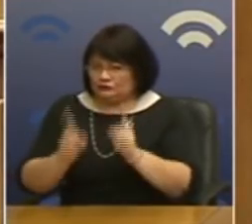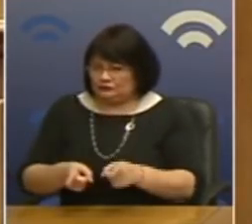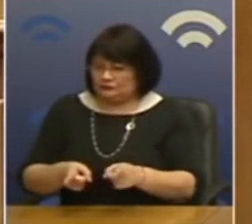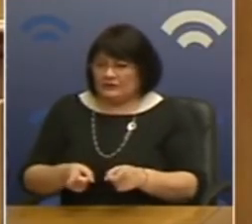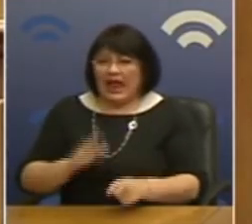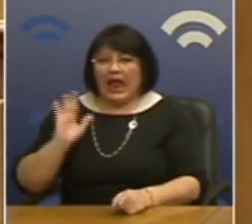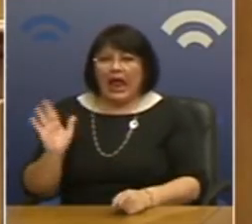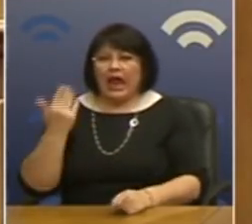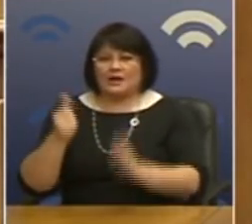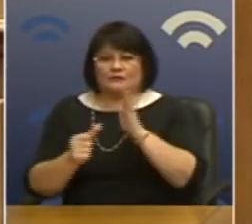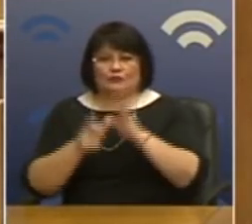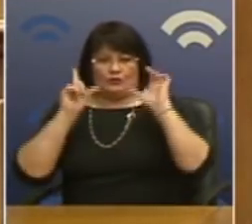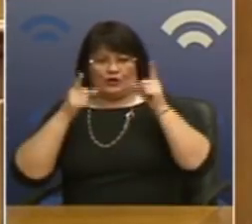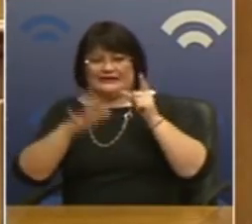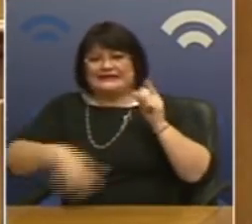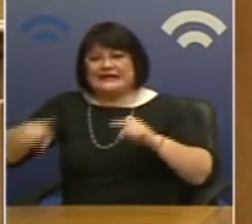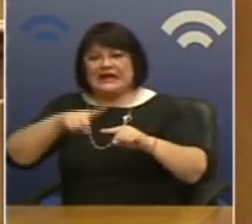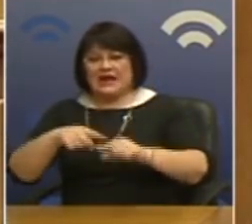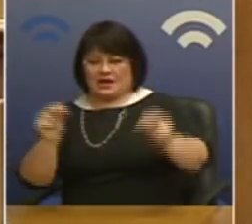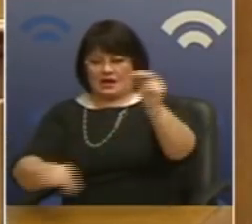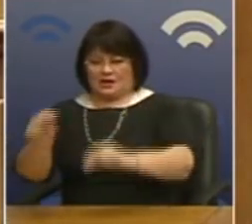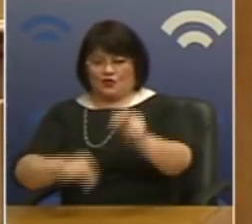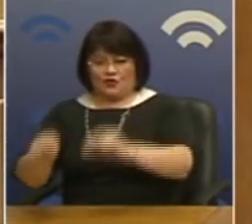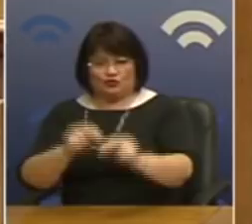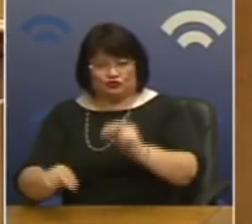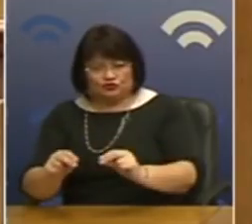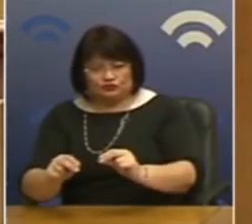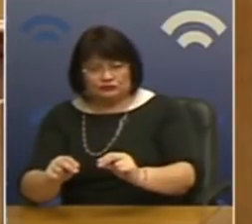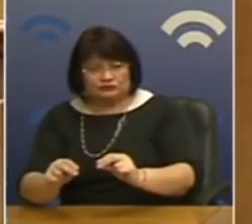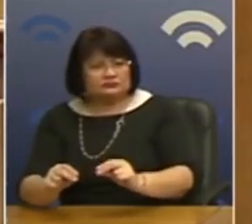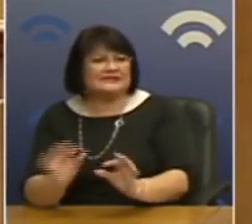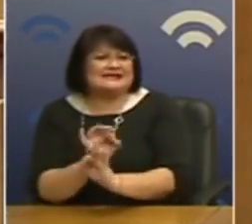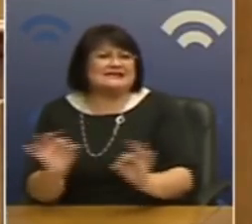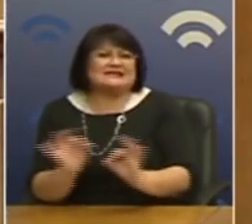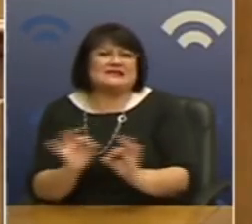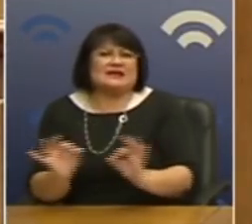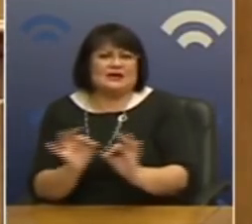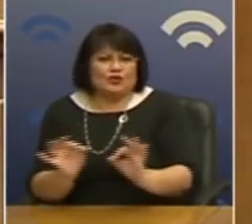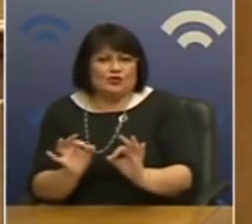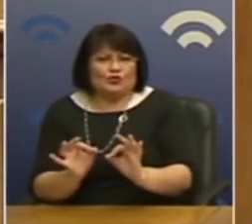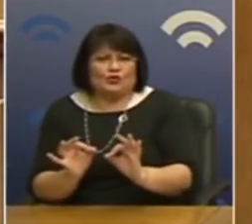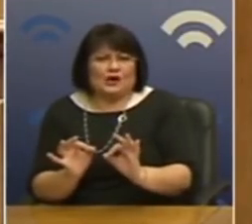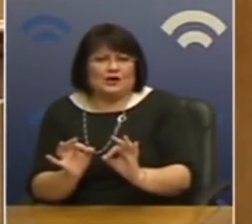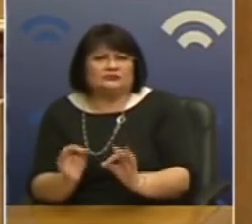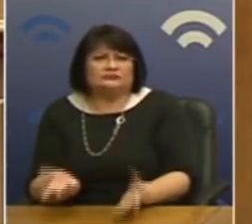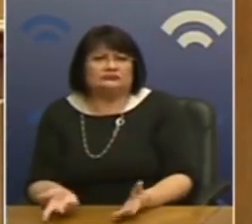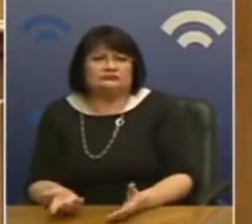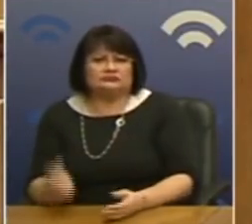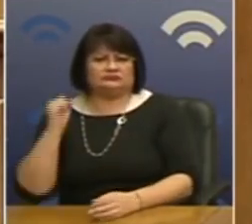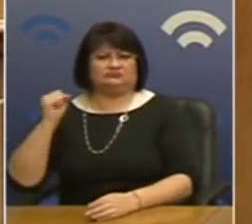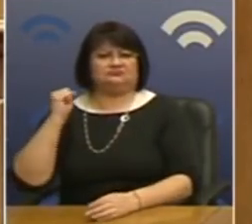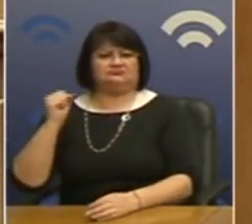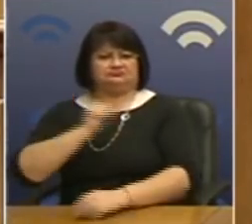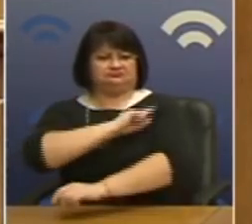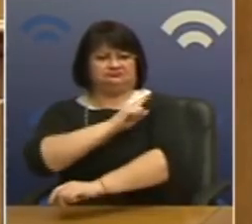ενδεχόμενο εκλογής του Προέδρου της Δημοκρατίας με γενικές εκλογές είναι δεδομένο ότι αντικειμενικά θα ισχυροποιούσε το ρόλο